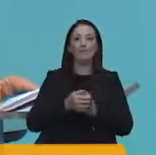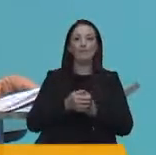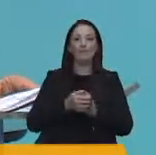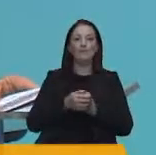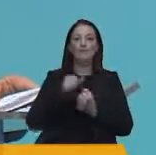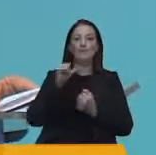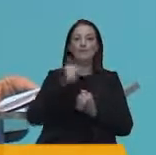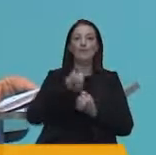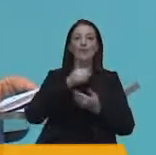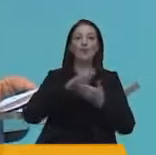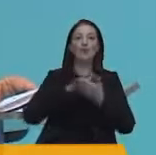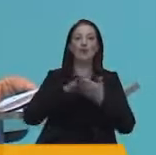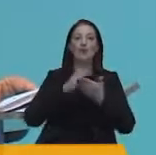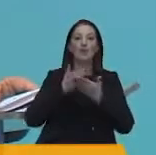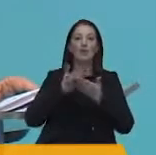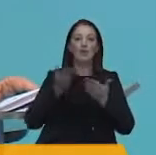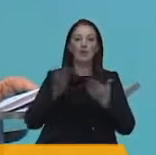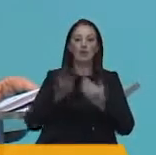Değerli arkadaşlar,